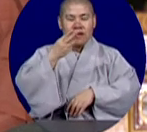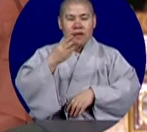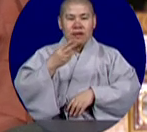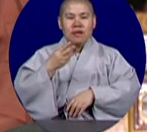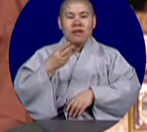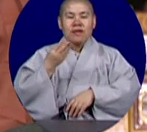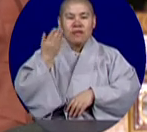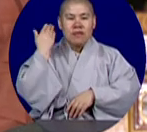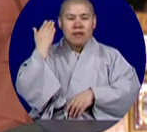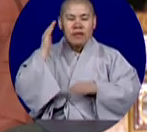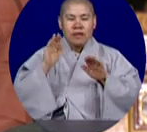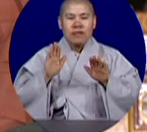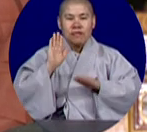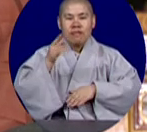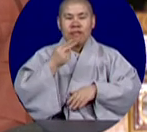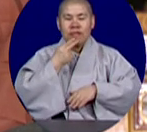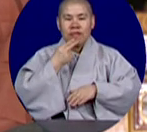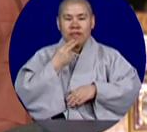그래서 평등해요.